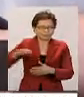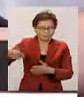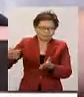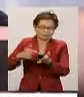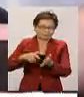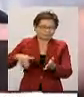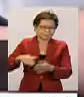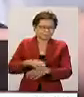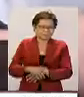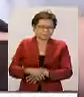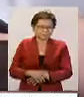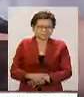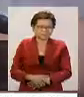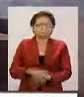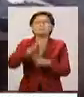Belum lagi.